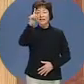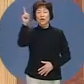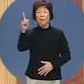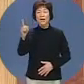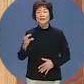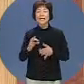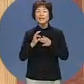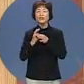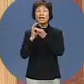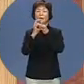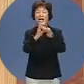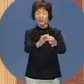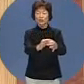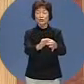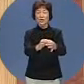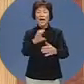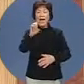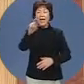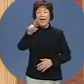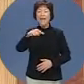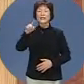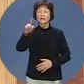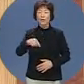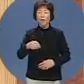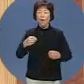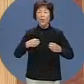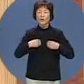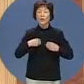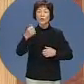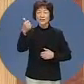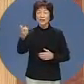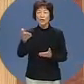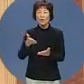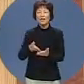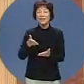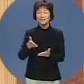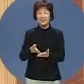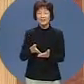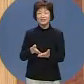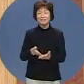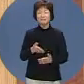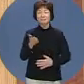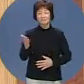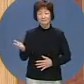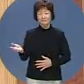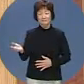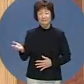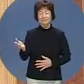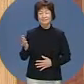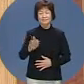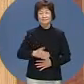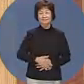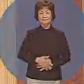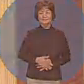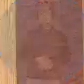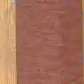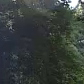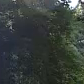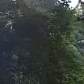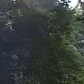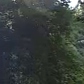わる縁の行者の伝説を今木さんに伺いました。ではご覧ください。